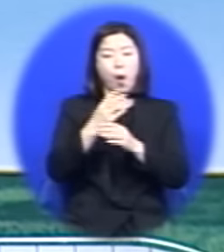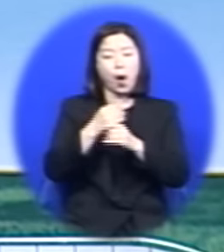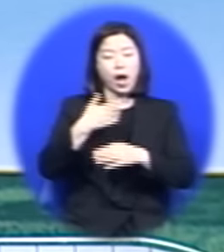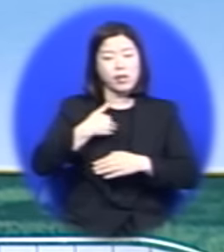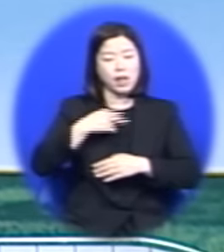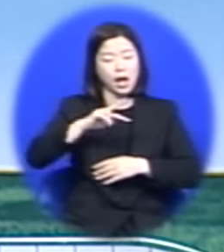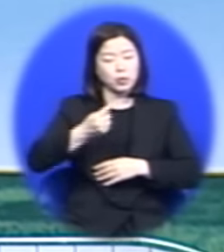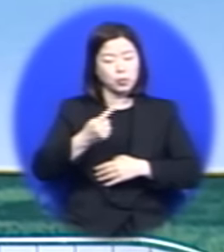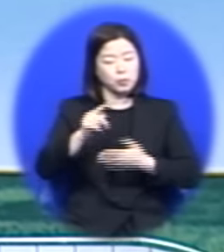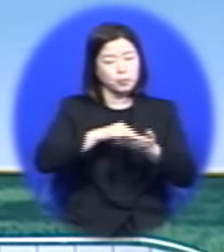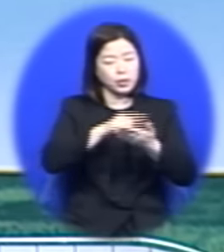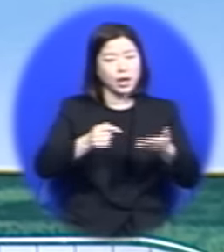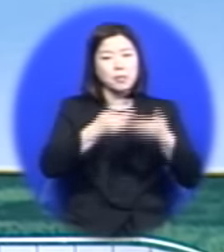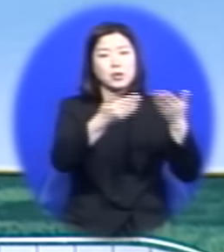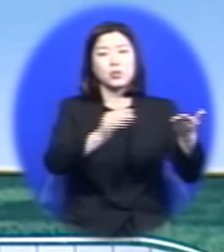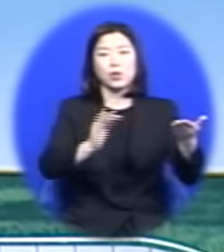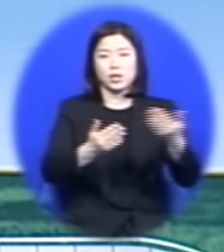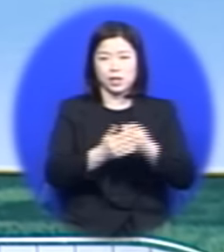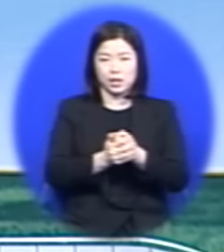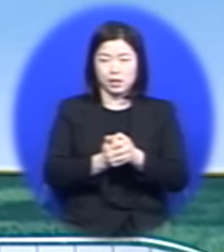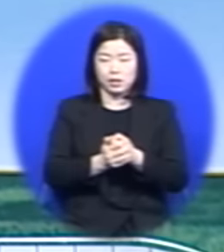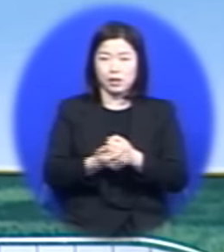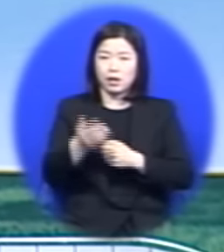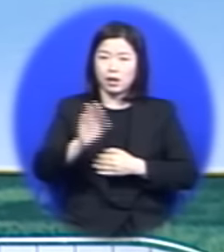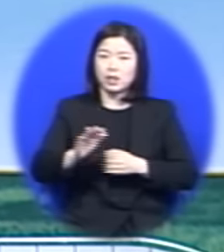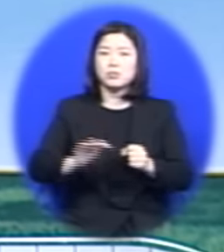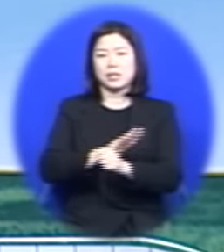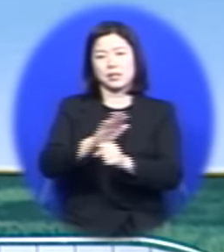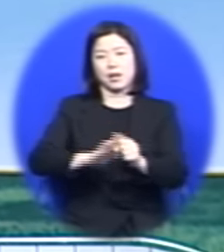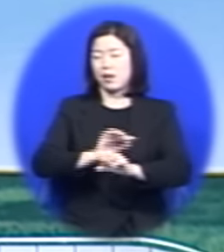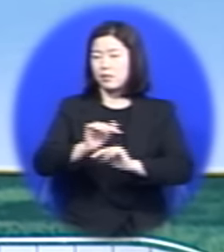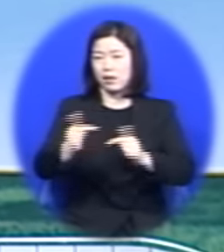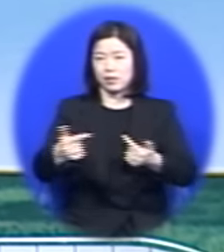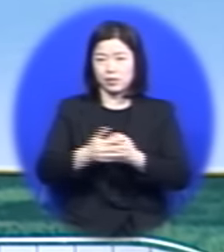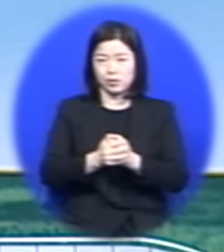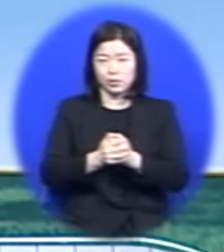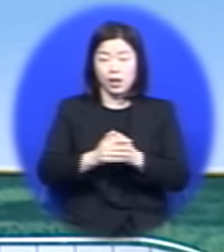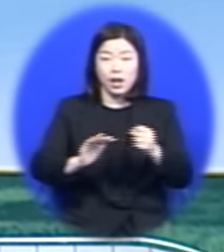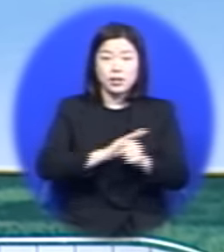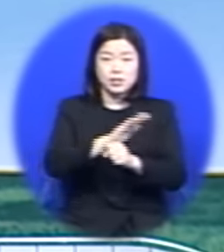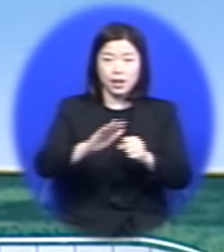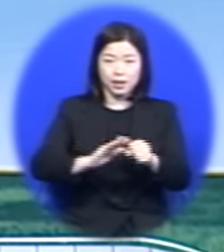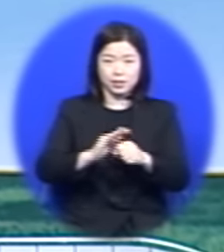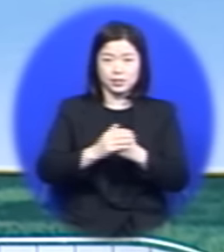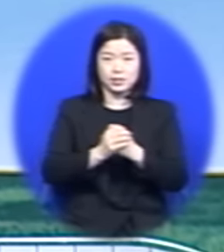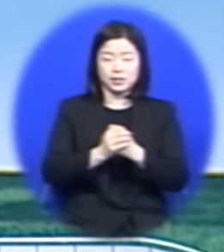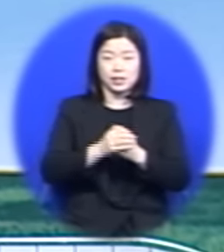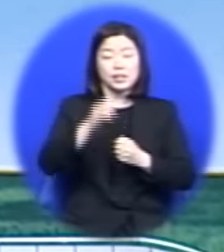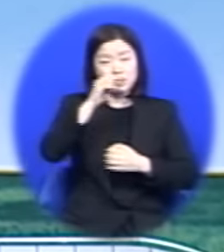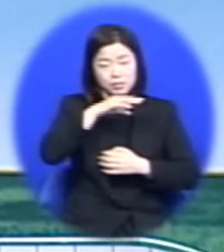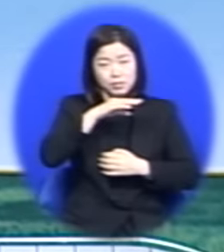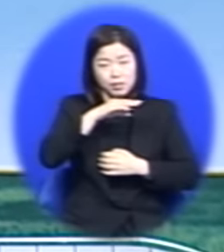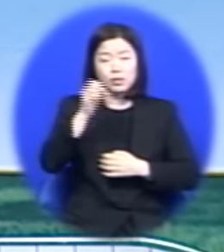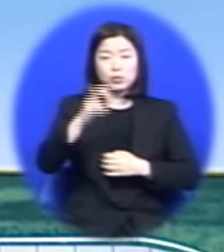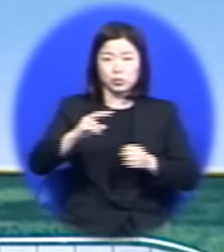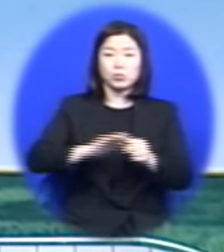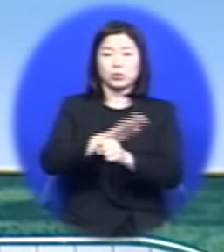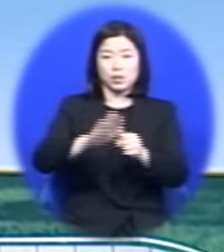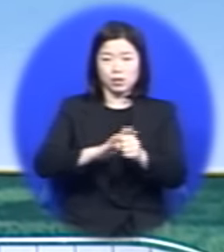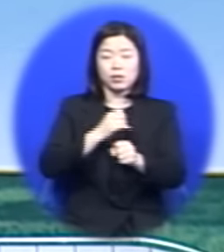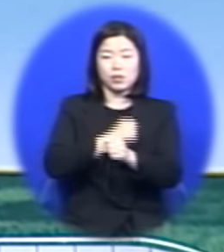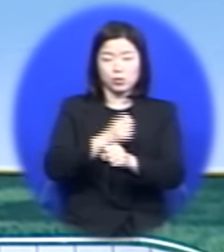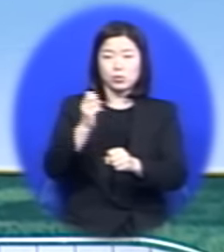되는 거죠. 근데 사랑은 그렇지 않다는 겁니다. 사랑은 그냥 사랑하고 또 사랑하는